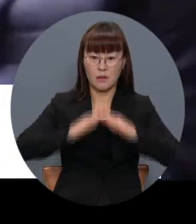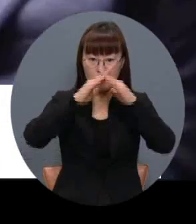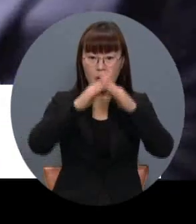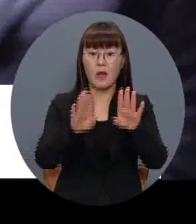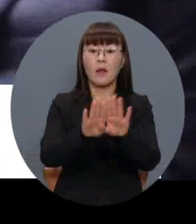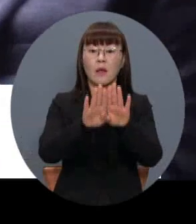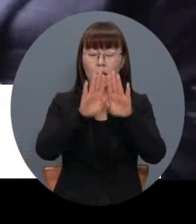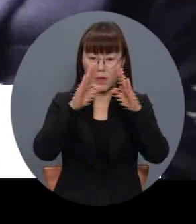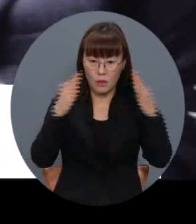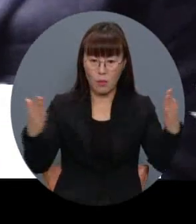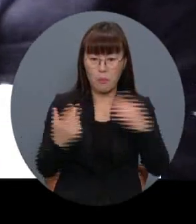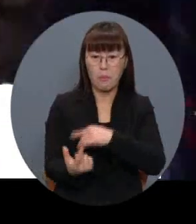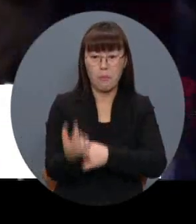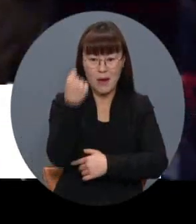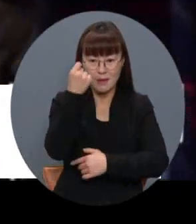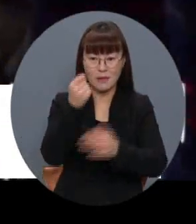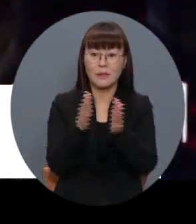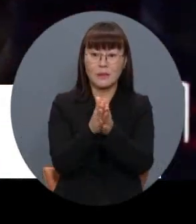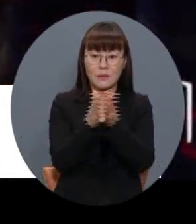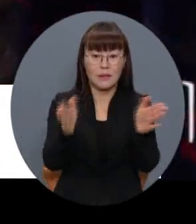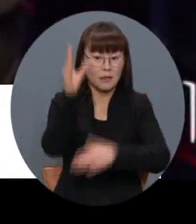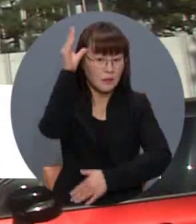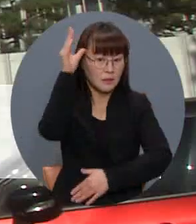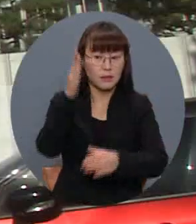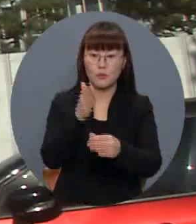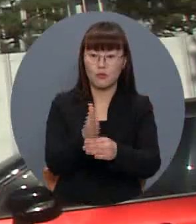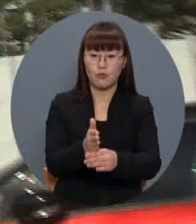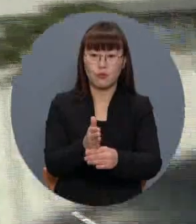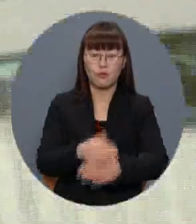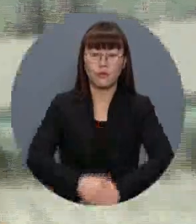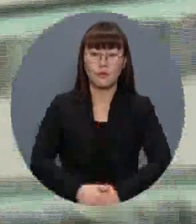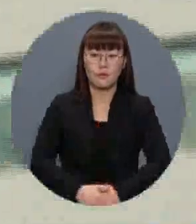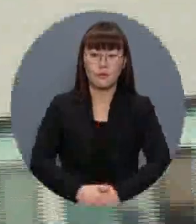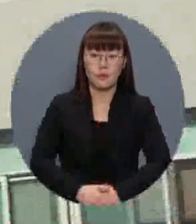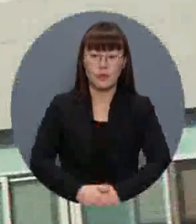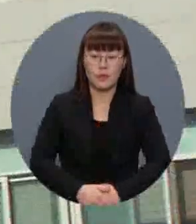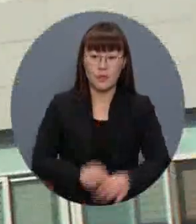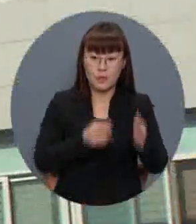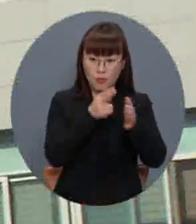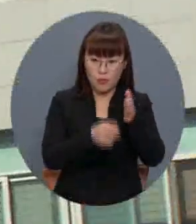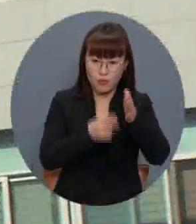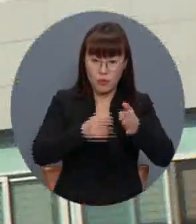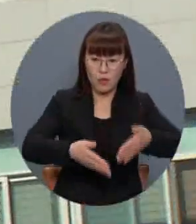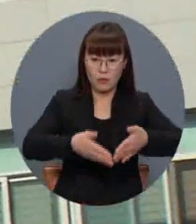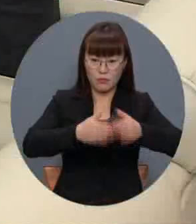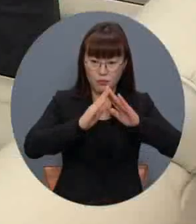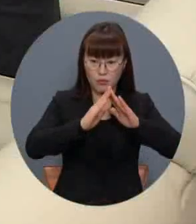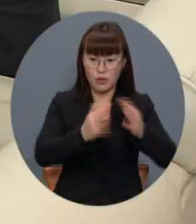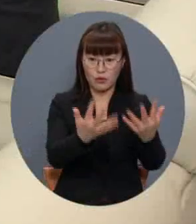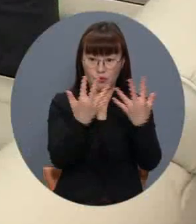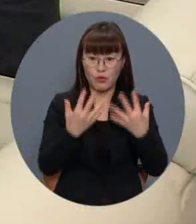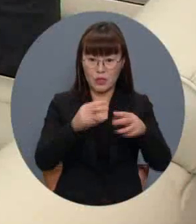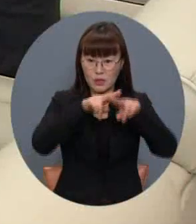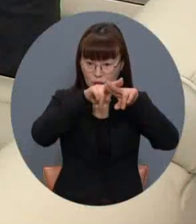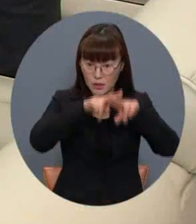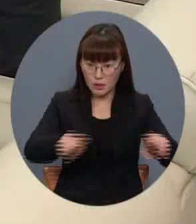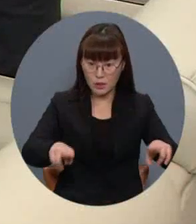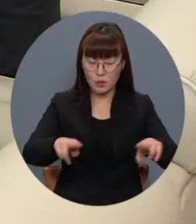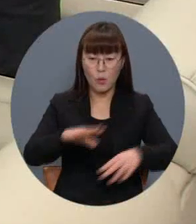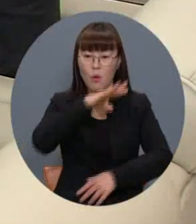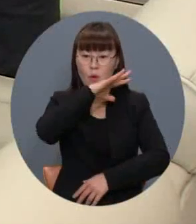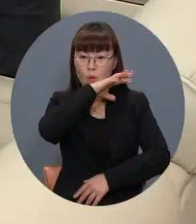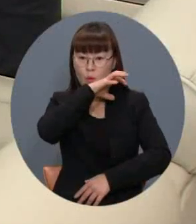개통까지 신속하게 시행되기를 기대합니다. 반면 역사 유치가 무산된 고령군은 강하게 반발하고